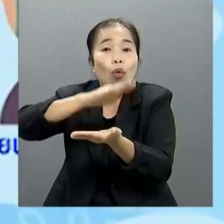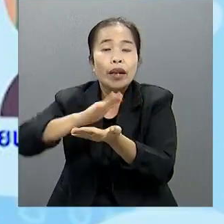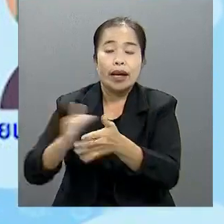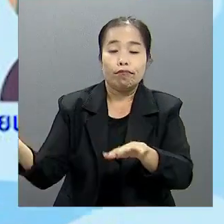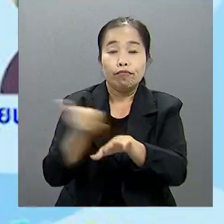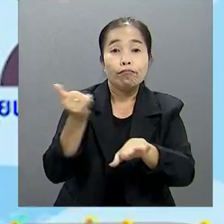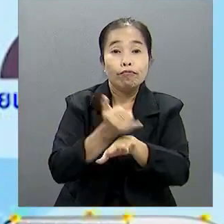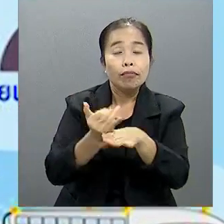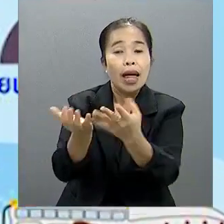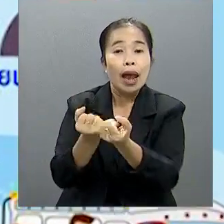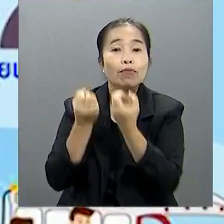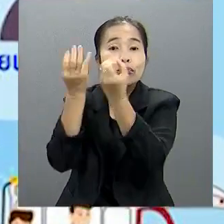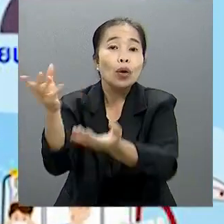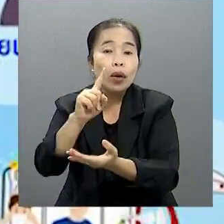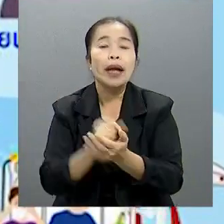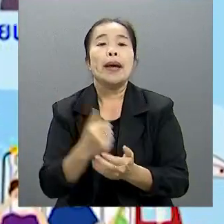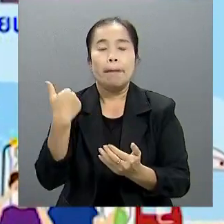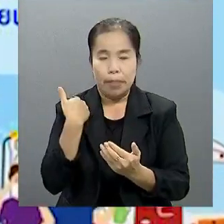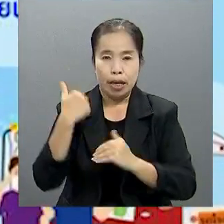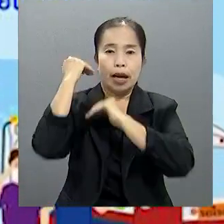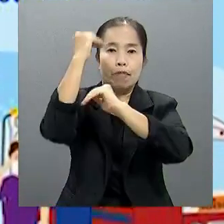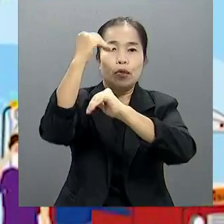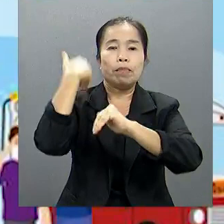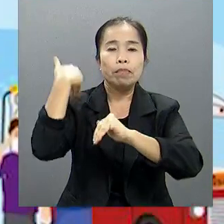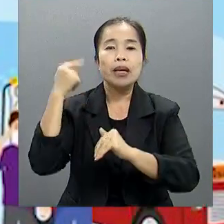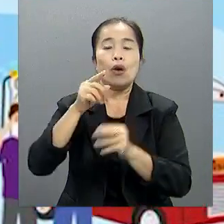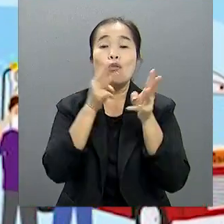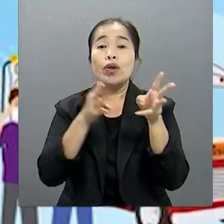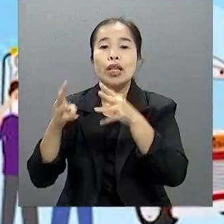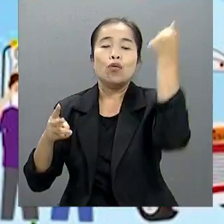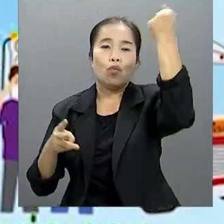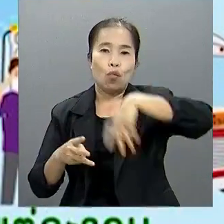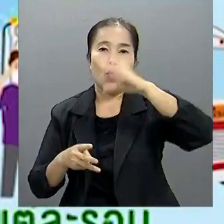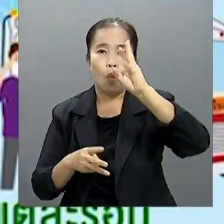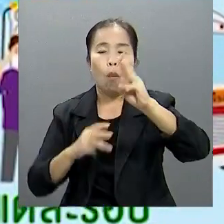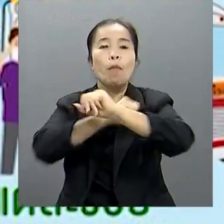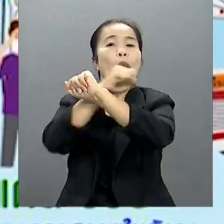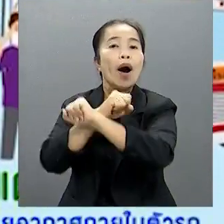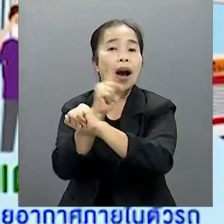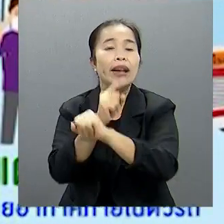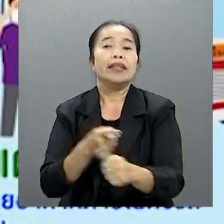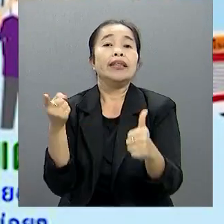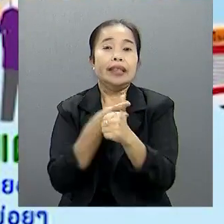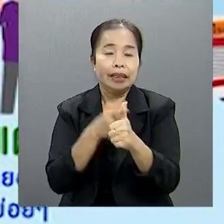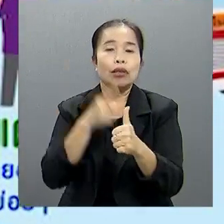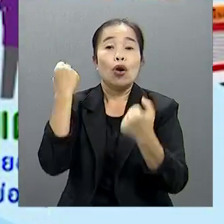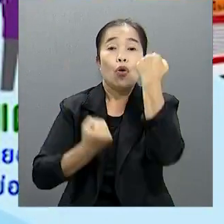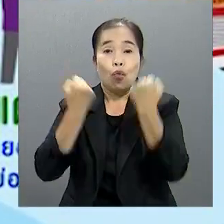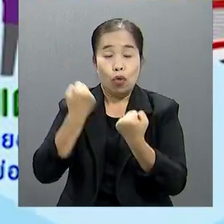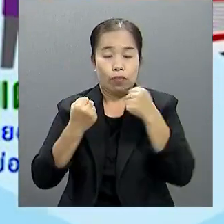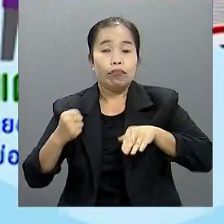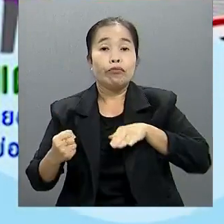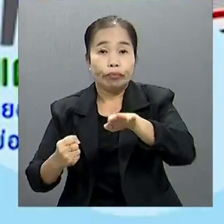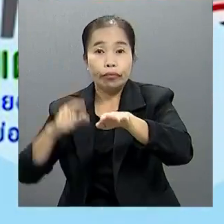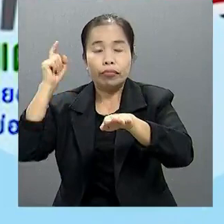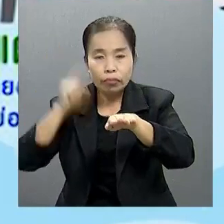19 สำหบรถรบส่งนักเรีน6 มาตรการด้กันครับคอมาตรการคัดกรองพนด์งานขับรถรัส่นักเรีนผู้คบคุม